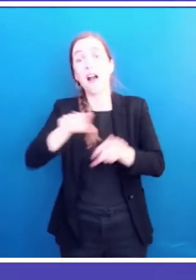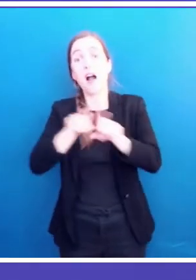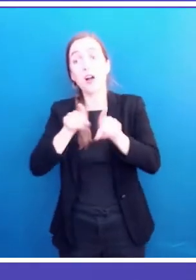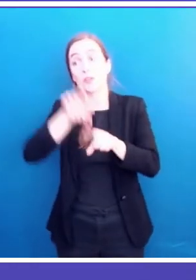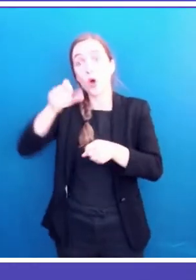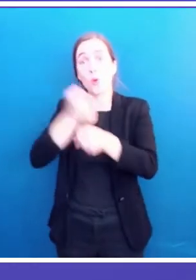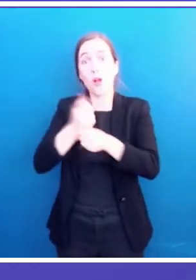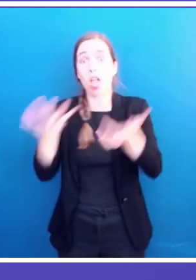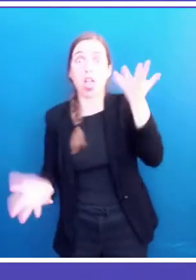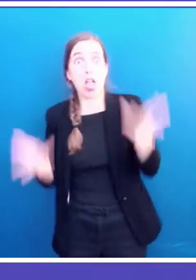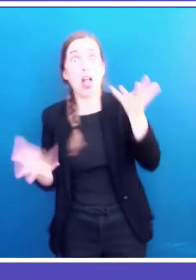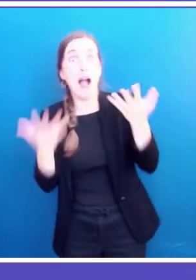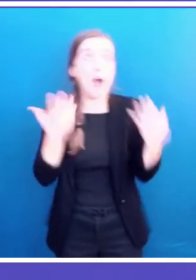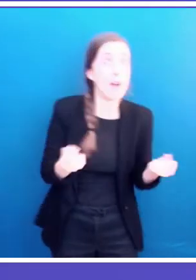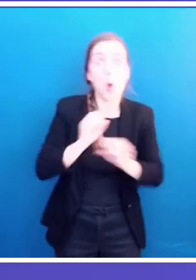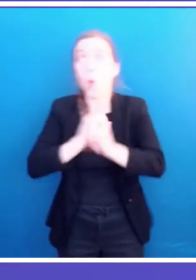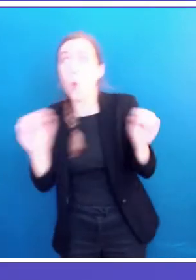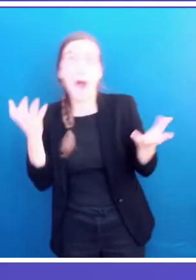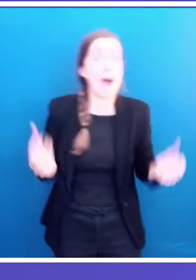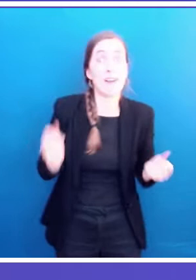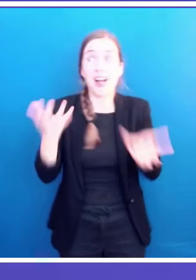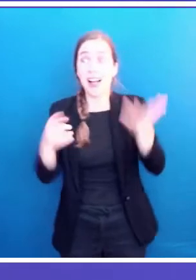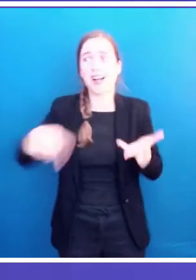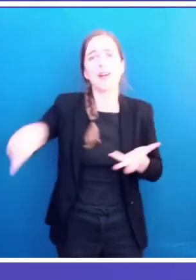إلى اعتماد الإجراءات والأدوات